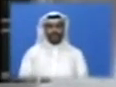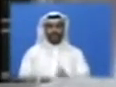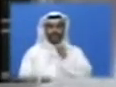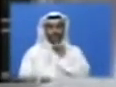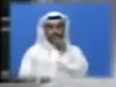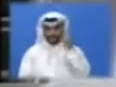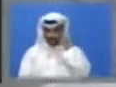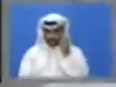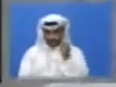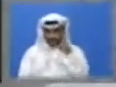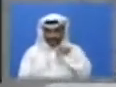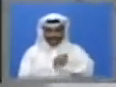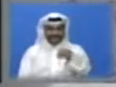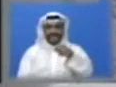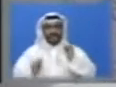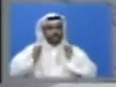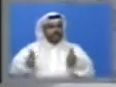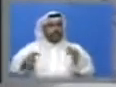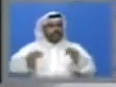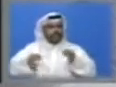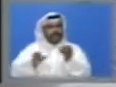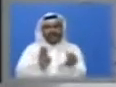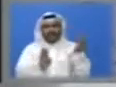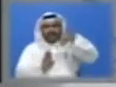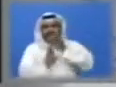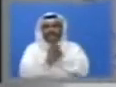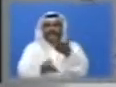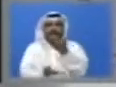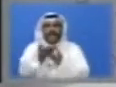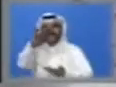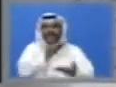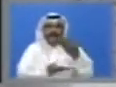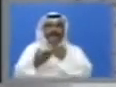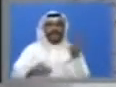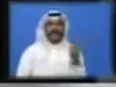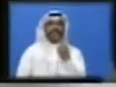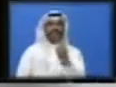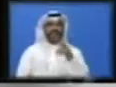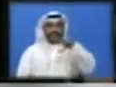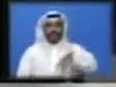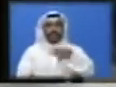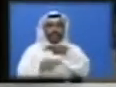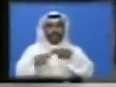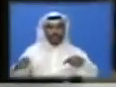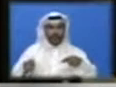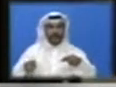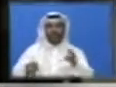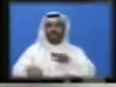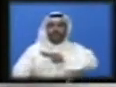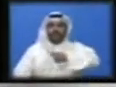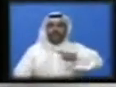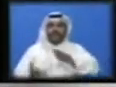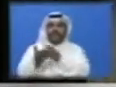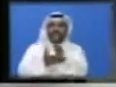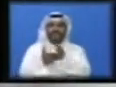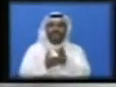وتجدر الإشارة أن صربيا تبدي اهتماما بالتنمية وتطوير العلاقات الثنائية مع دولة الكويت في مختلف